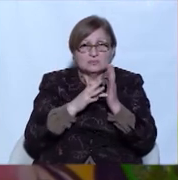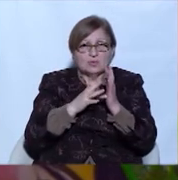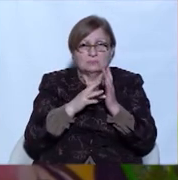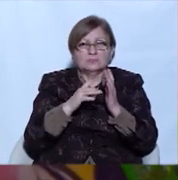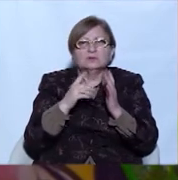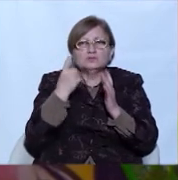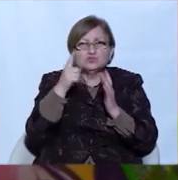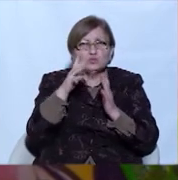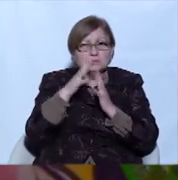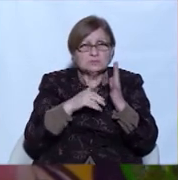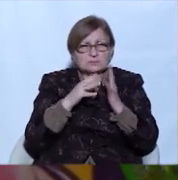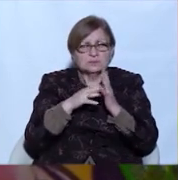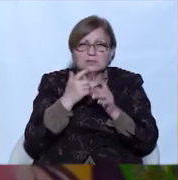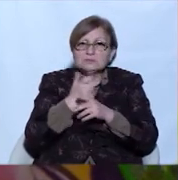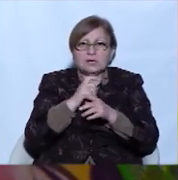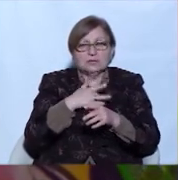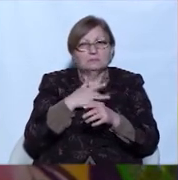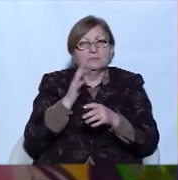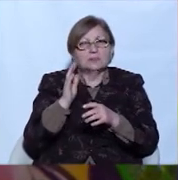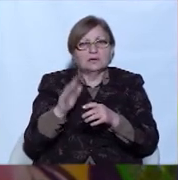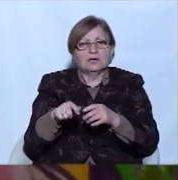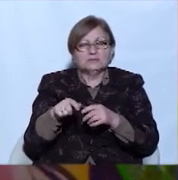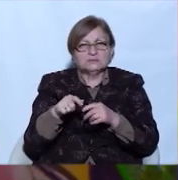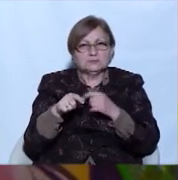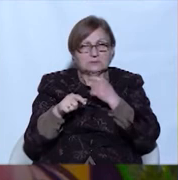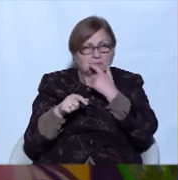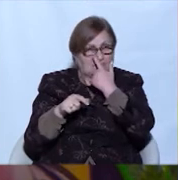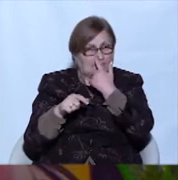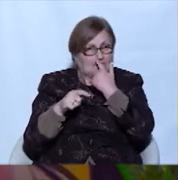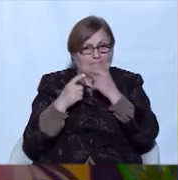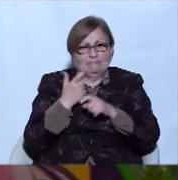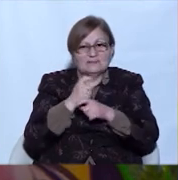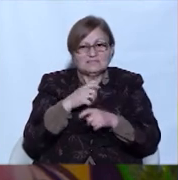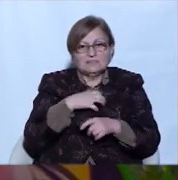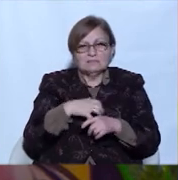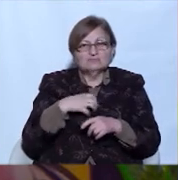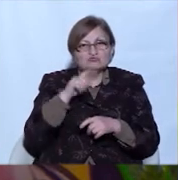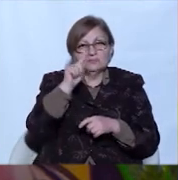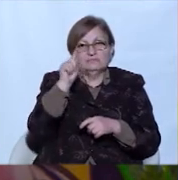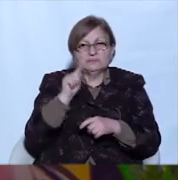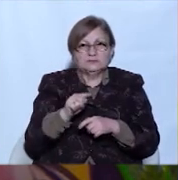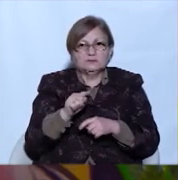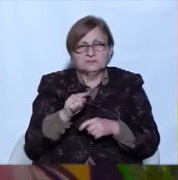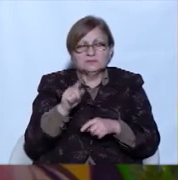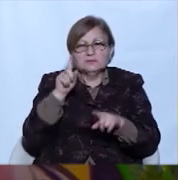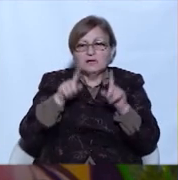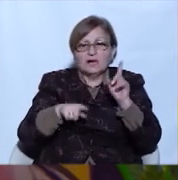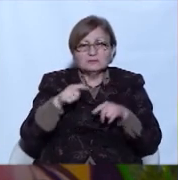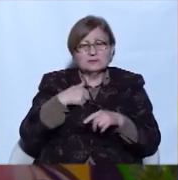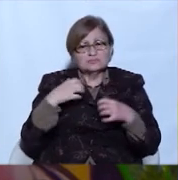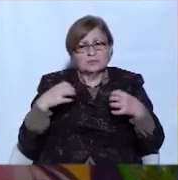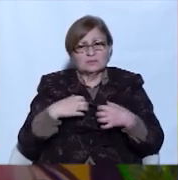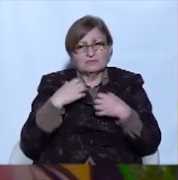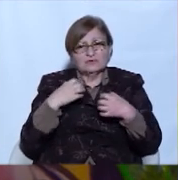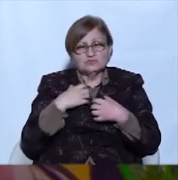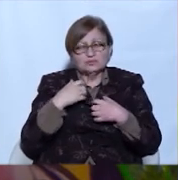წუთისოფელზე ძალიან მკაცრი და ძალიან მნიშვნელოვანი კითხვაც არის ეს. ხანდახან გვეშინია ჩვენ